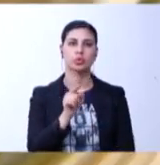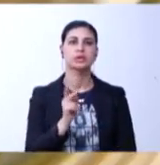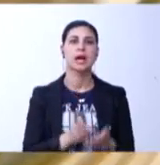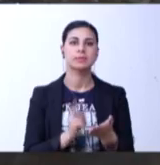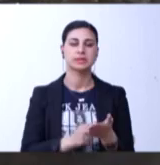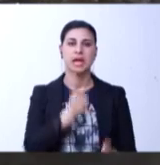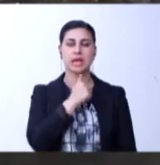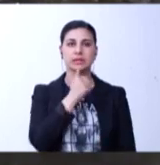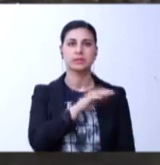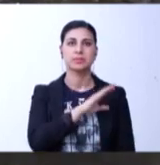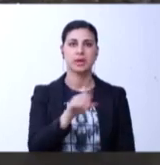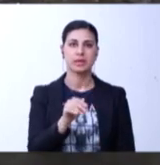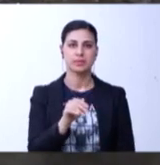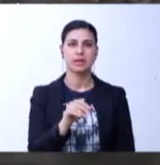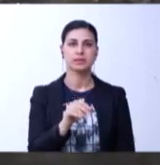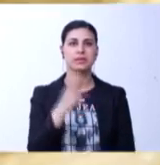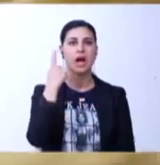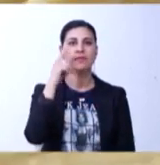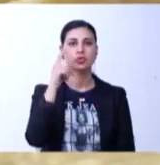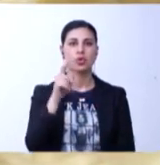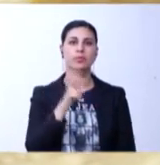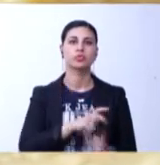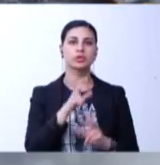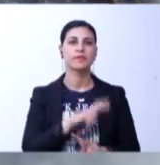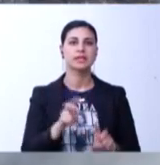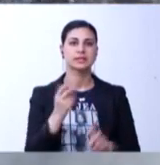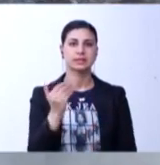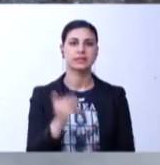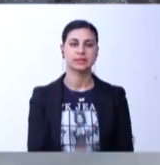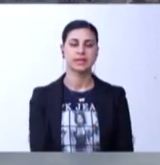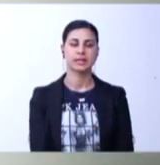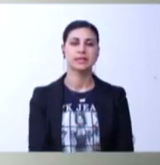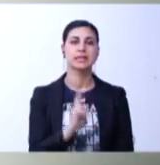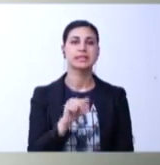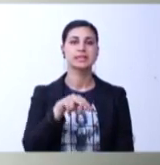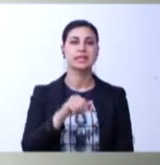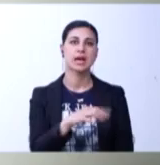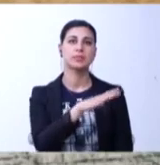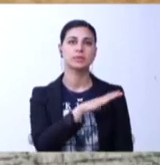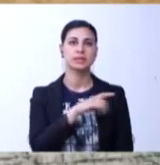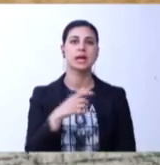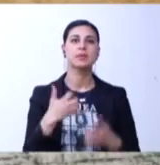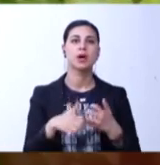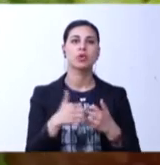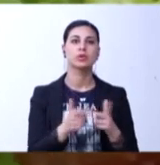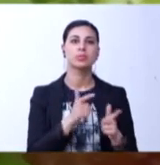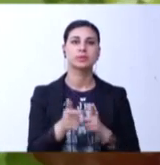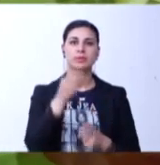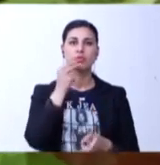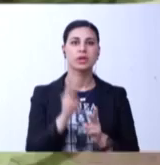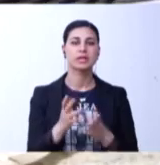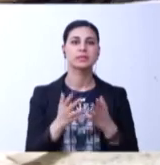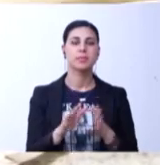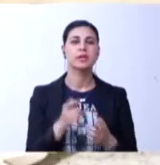ამტკიცებენ ექსპერიმენტის ავტორები კოპენჰაგენის უნივერსიტეტიდან. ცილებით მდიდარი პარკოსნებისგან მომზადებული კერძი